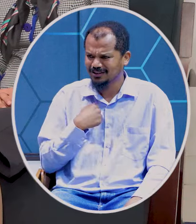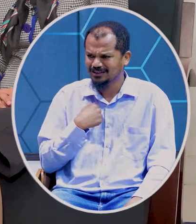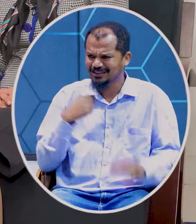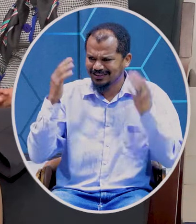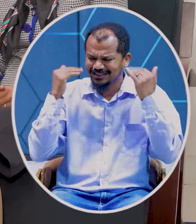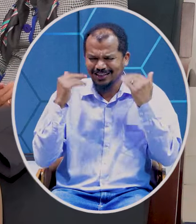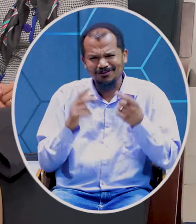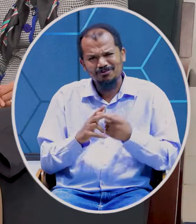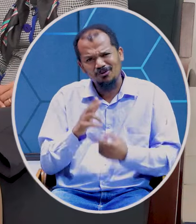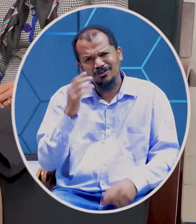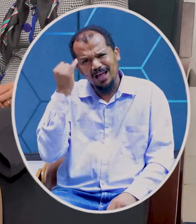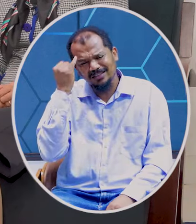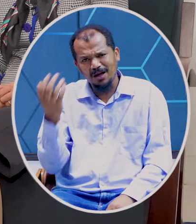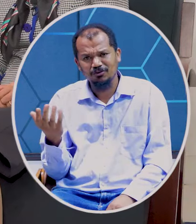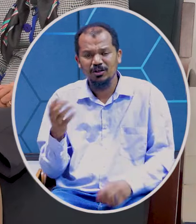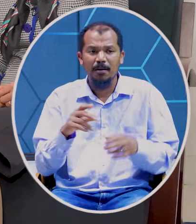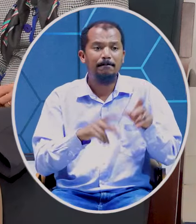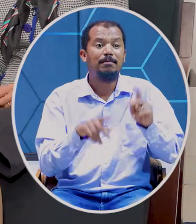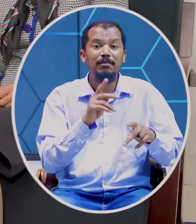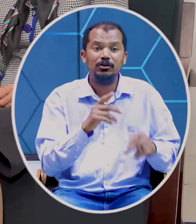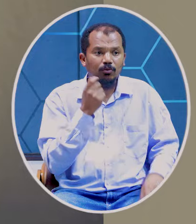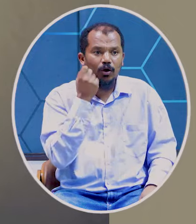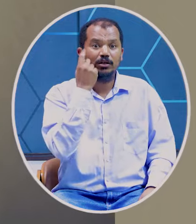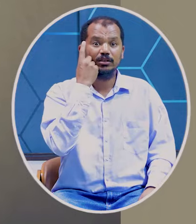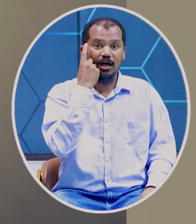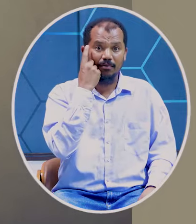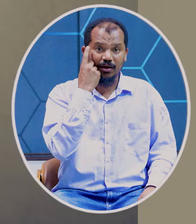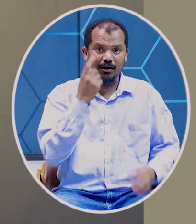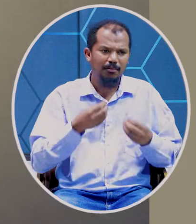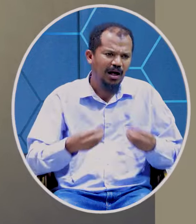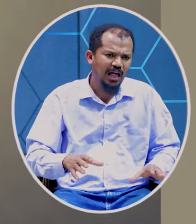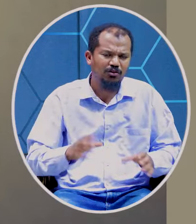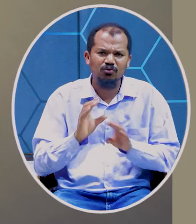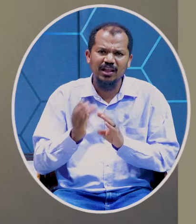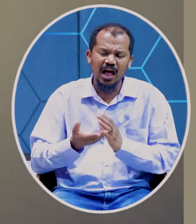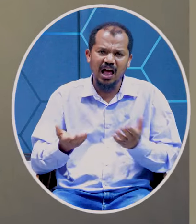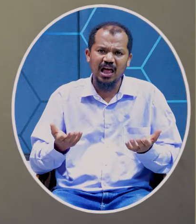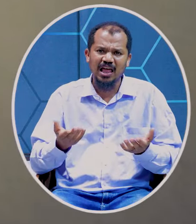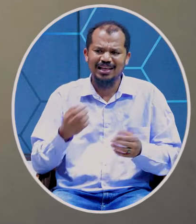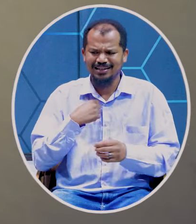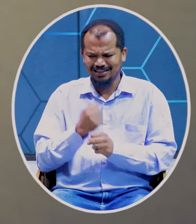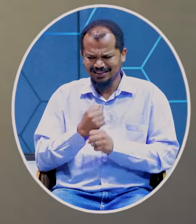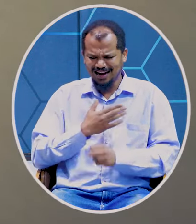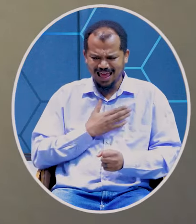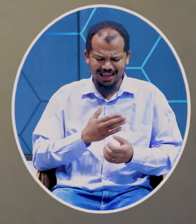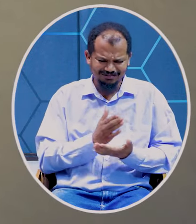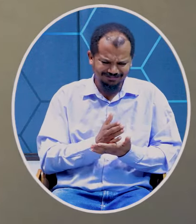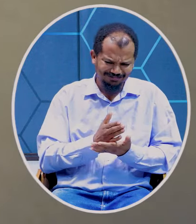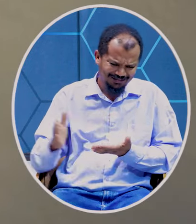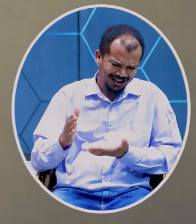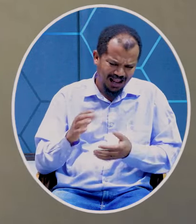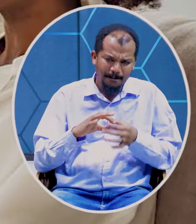ተስፋ በሚያስቆርጡ ሐሳቦች በማህበረሰቡ የግንዛቤ የማጣት ሁኔታ ከስራዬ